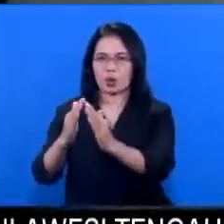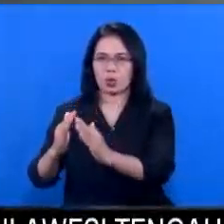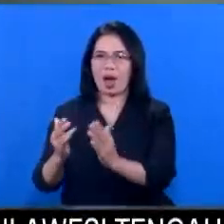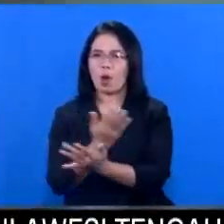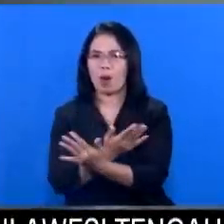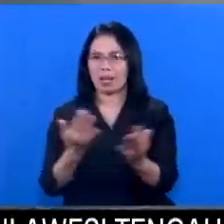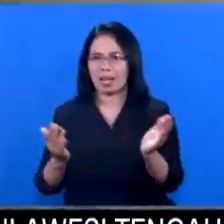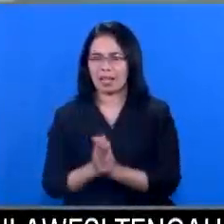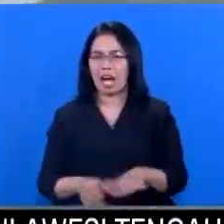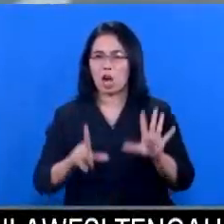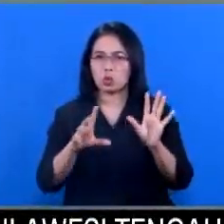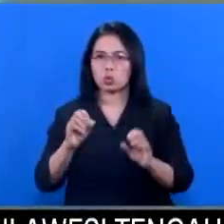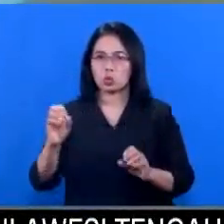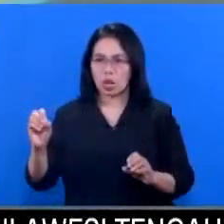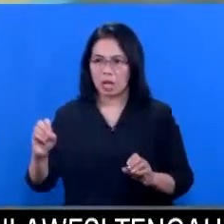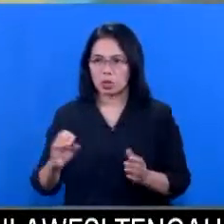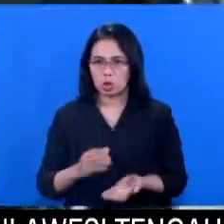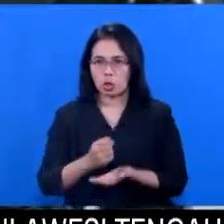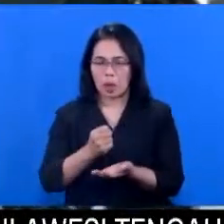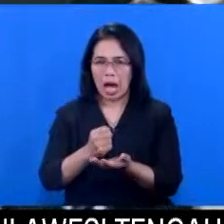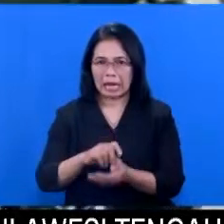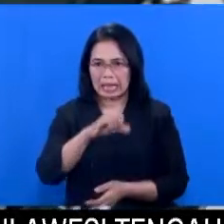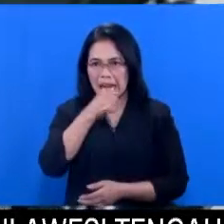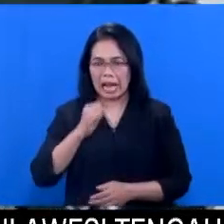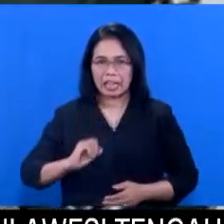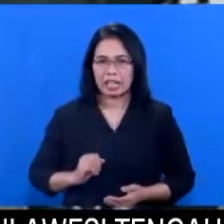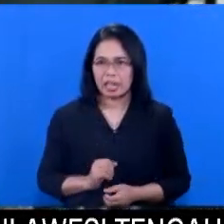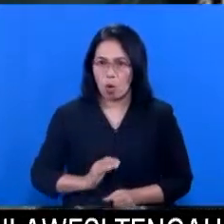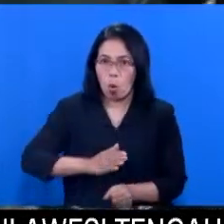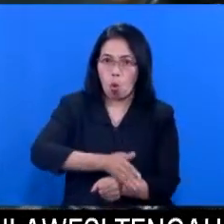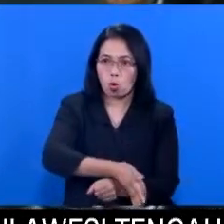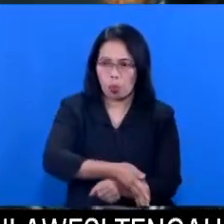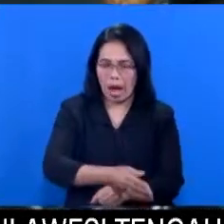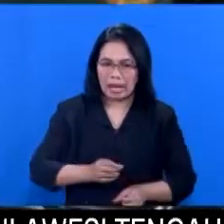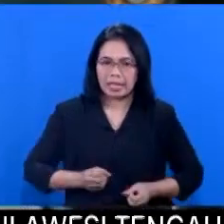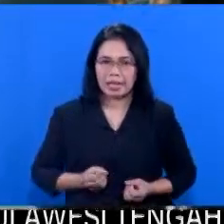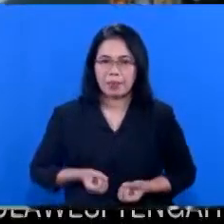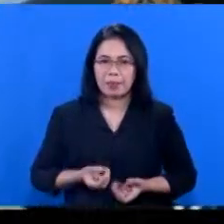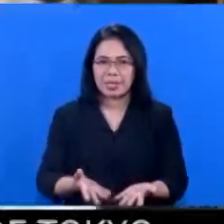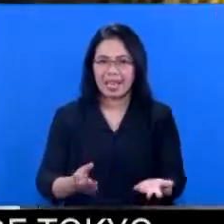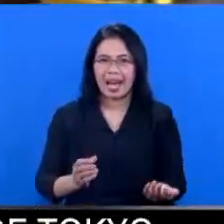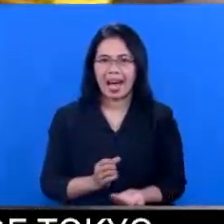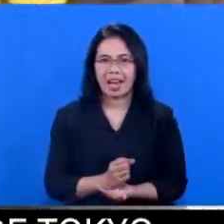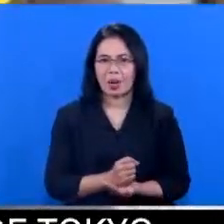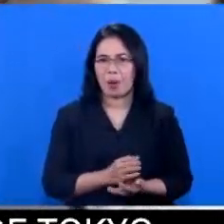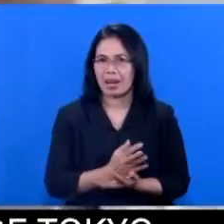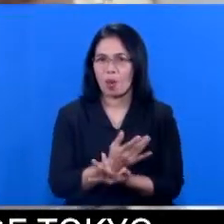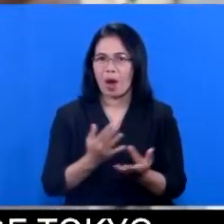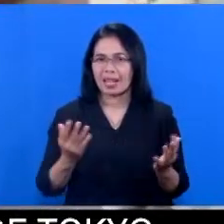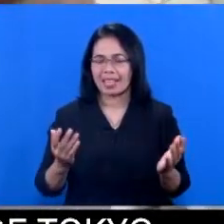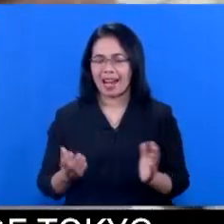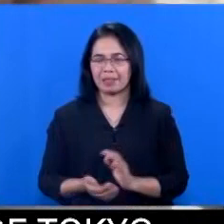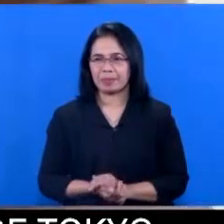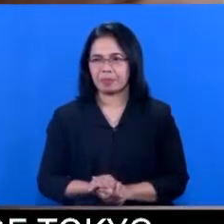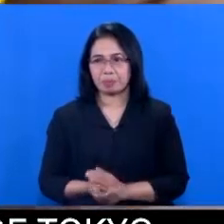Sekitar 700 paket daging kurban serta sembako dibagikan kepada masyarakat Blitar Selasa siang. Ratusan paket daging kurban ini dibagikan